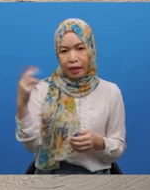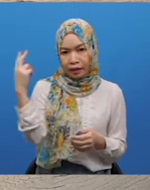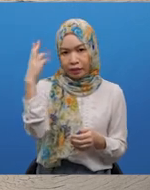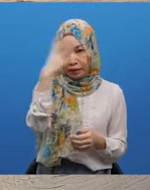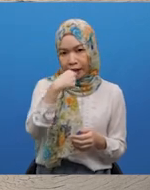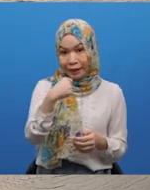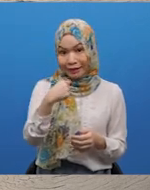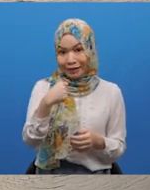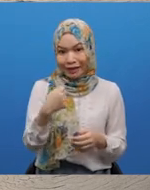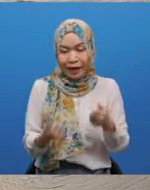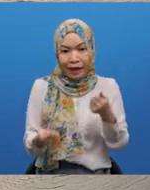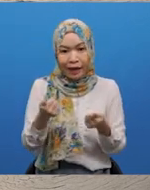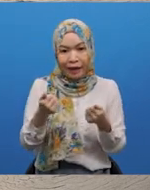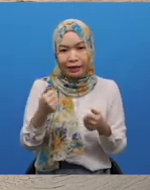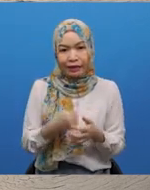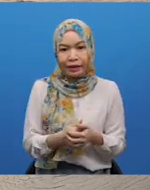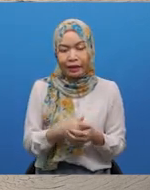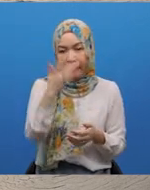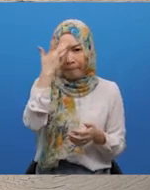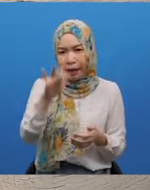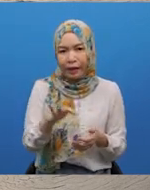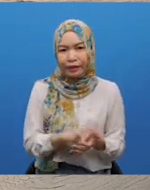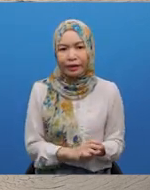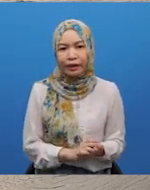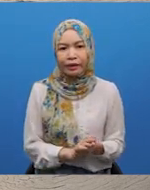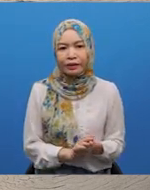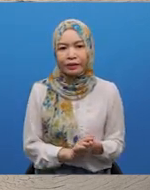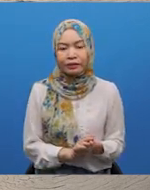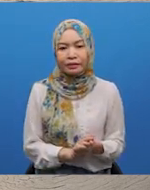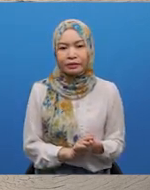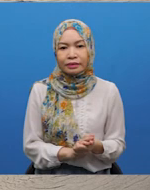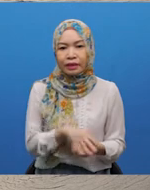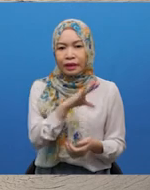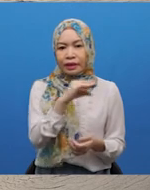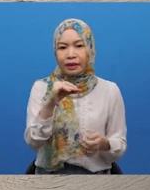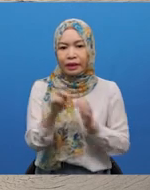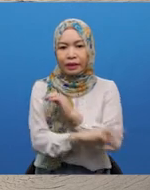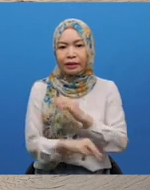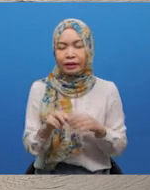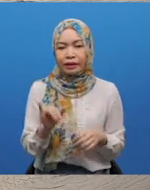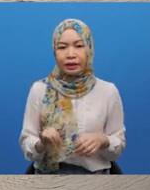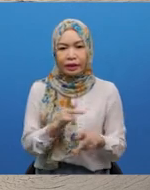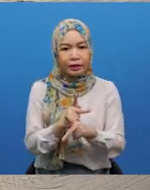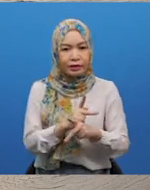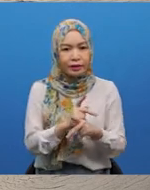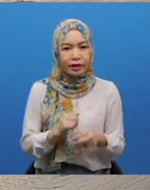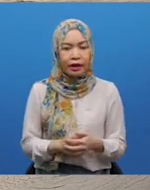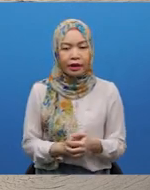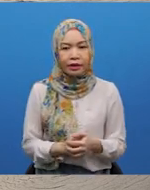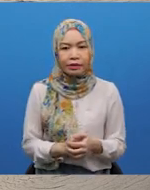dan adil. Hal yang demikian menyebabkan negeri yang diperintahnya aman